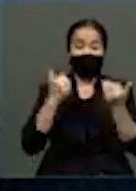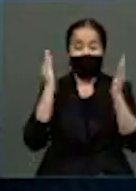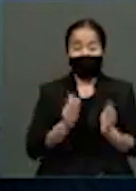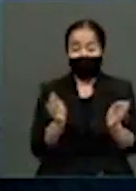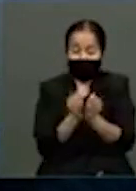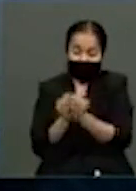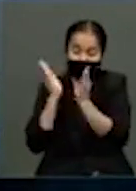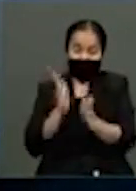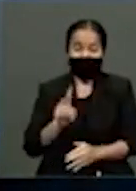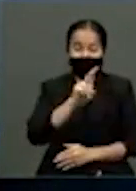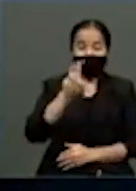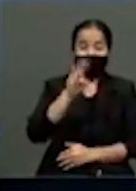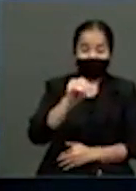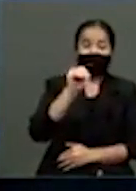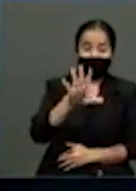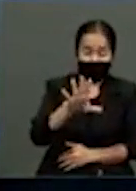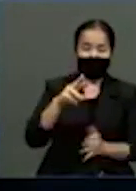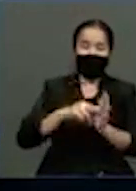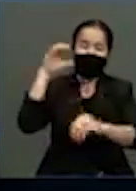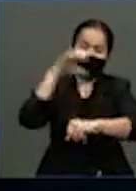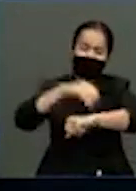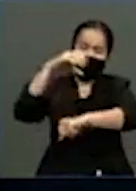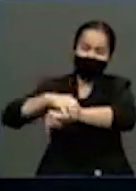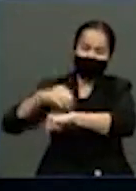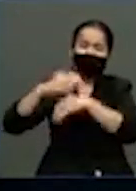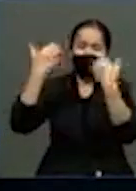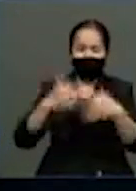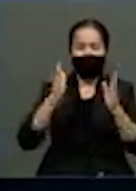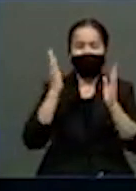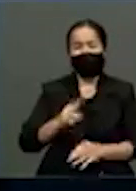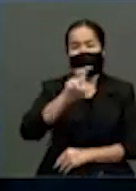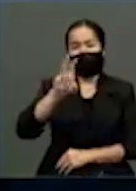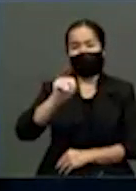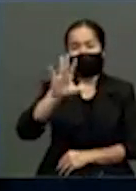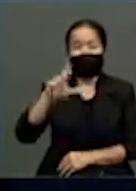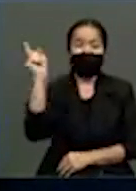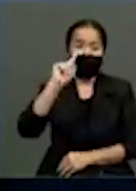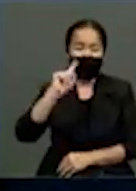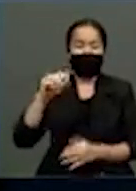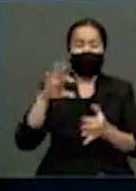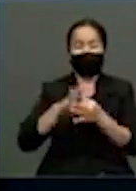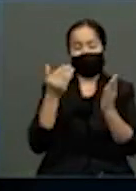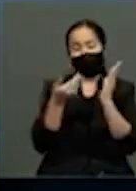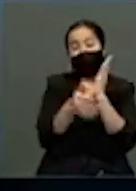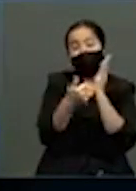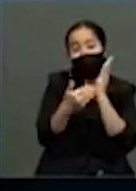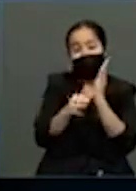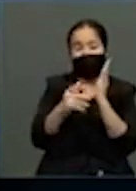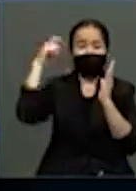245ที่เราสามารถตรวจจับได้นะครับก็ส่วนใหญ่จะอยู่ทางฝั่งตะวันตกก็คืออยู่ที่